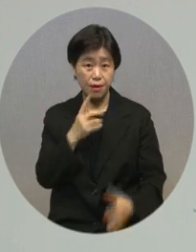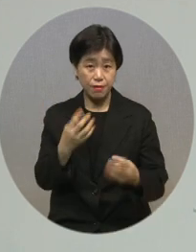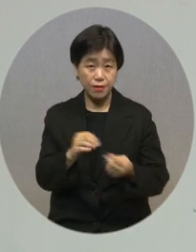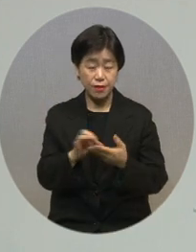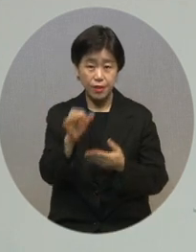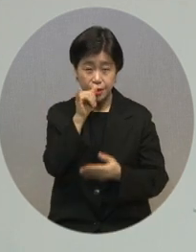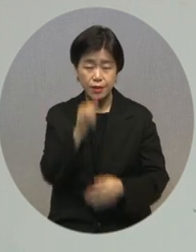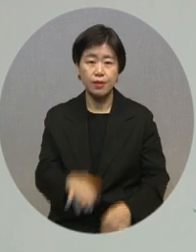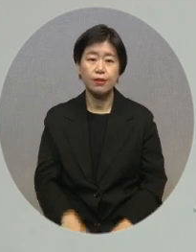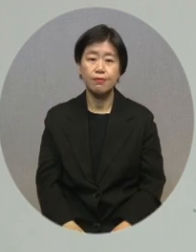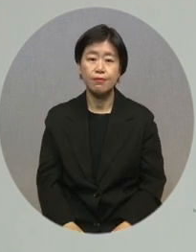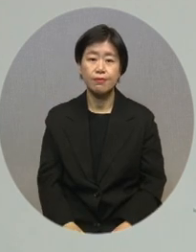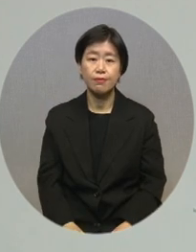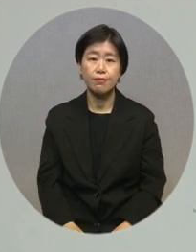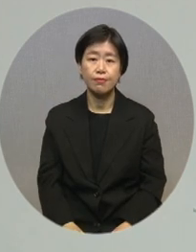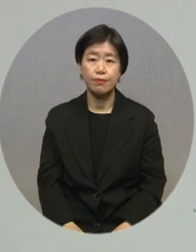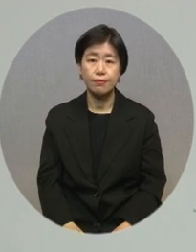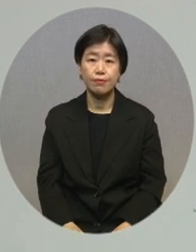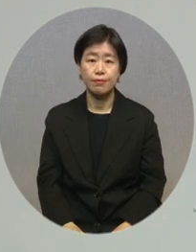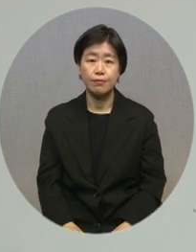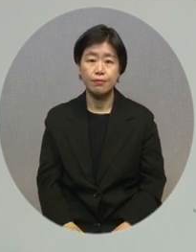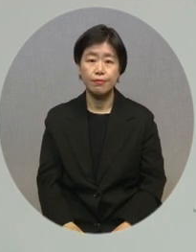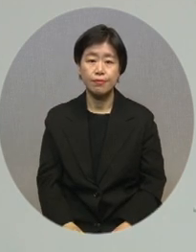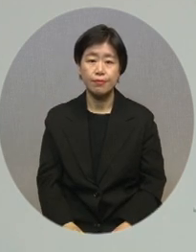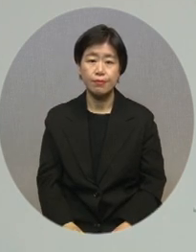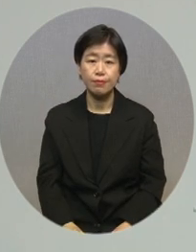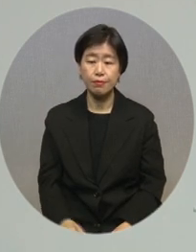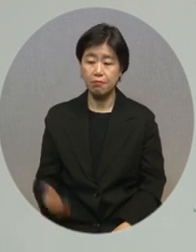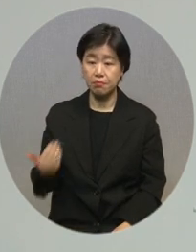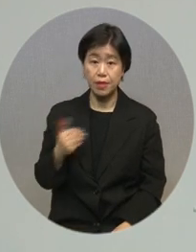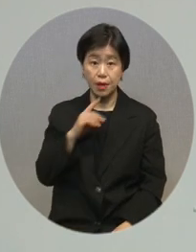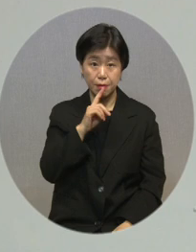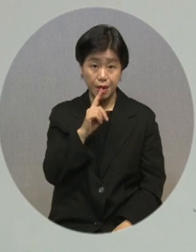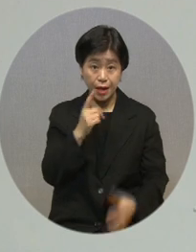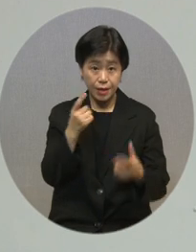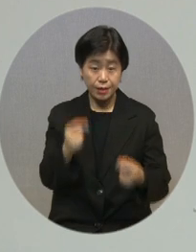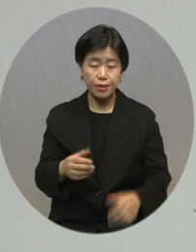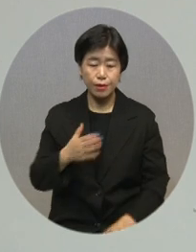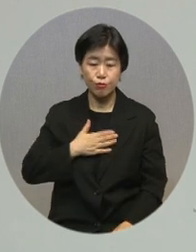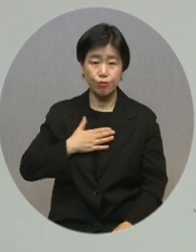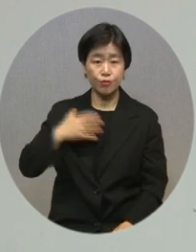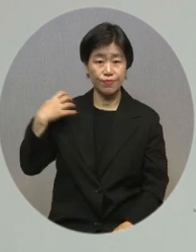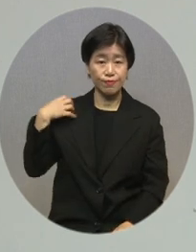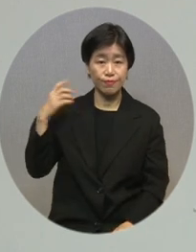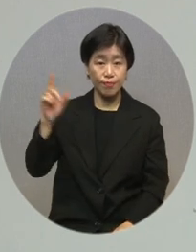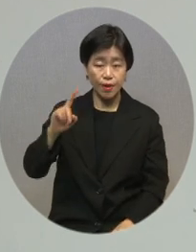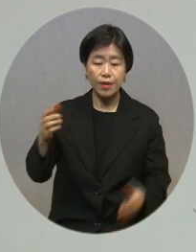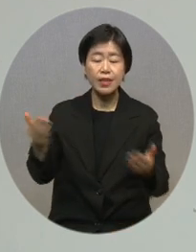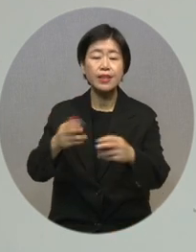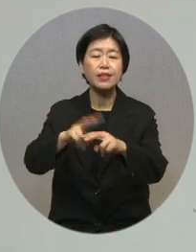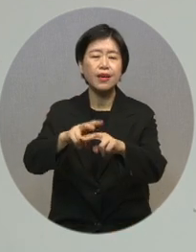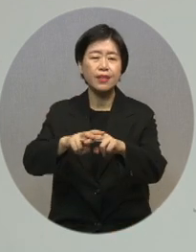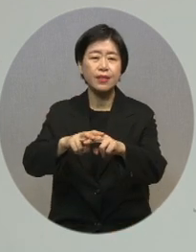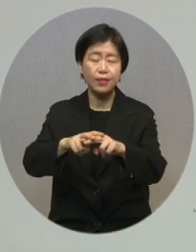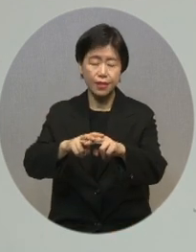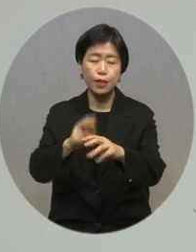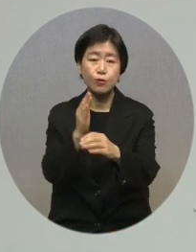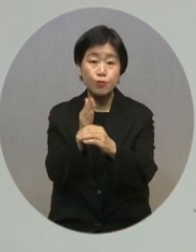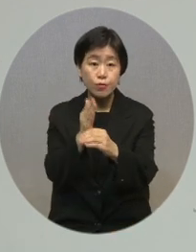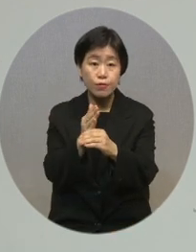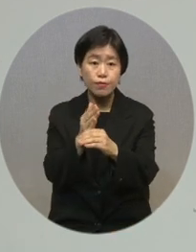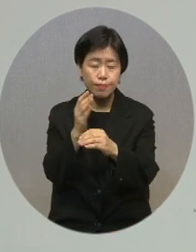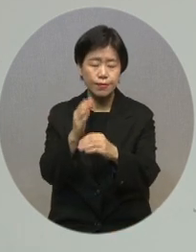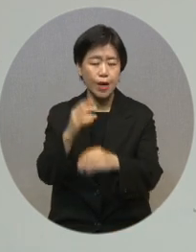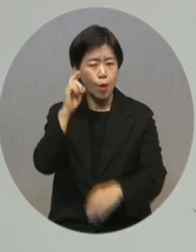그 이걸 저희들은 저 그 아까 말씀드린 대로 일자리를 중심으로 그 저 정책을 그 고민하고 있지